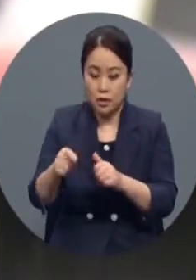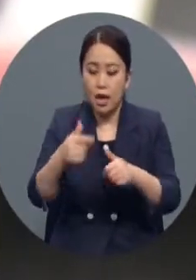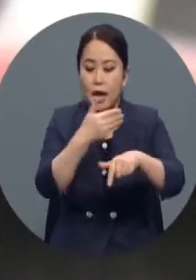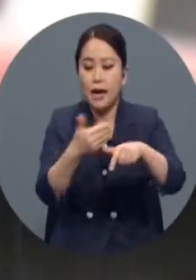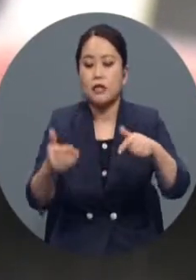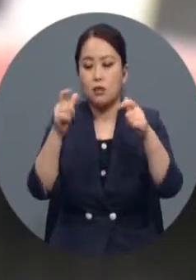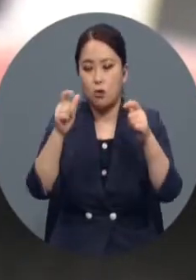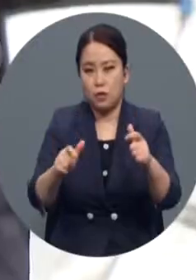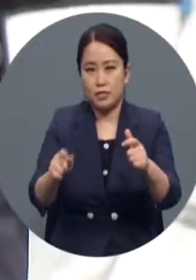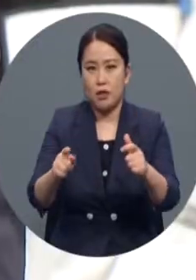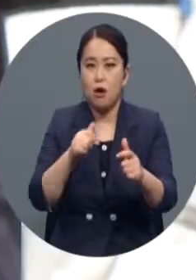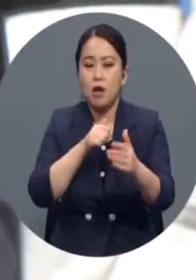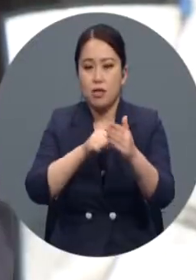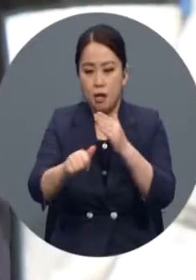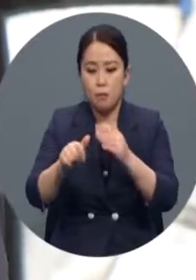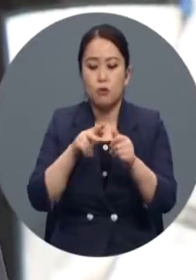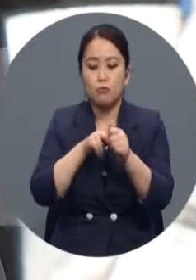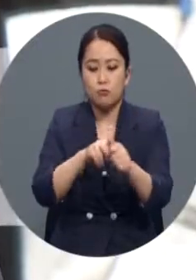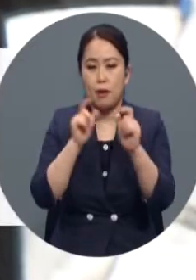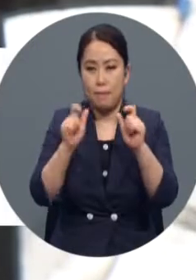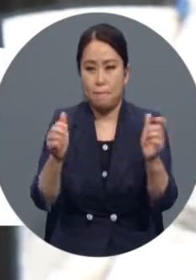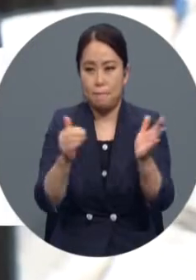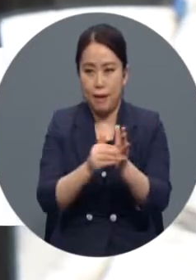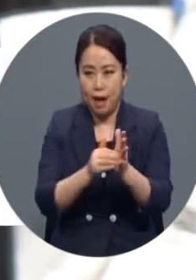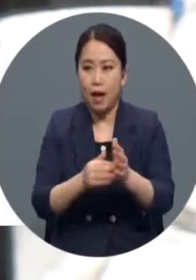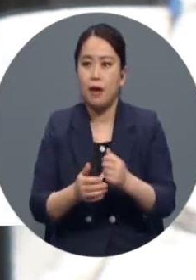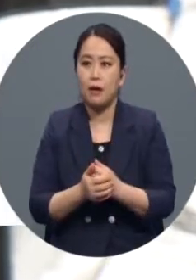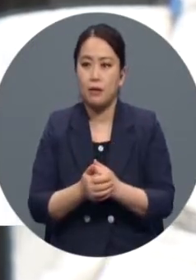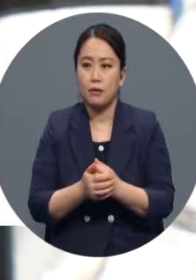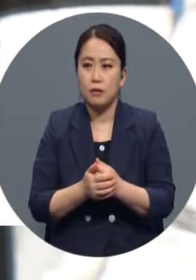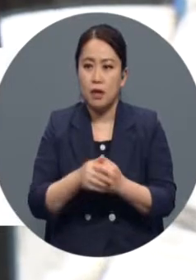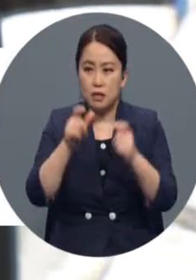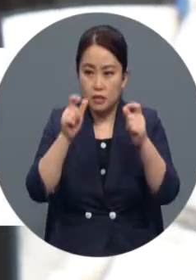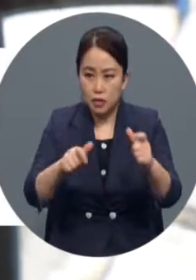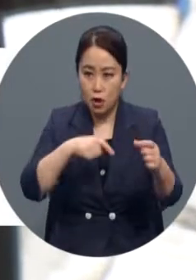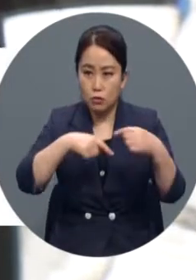선언했습니다. 지역구 정치 넘어보자고 호소했던